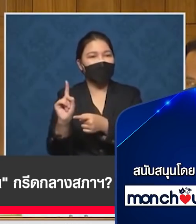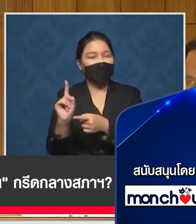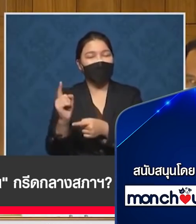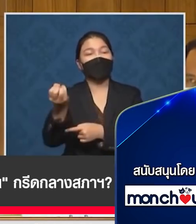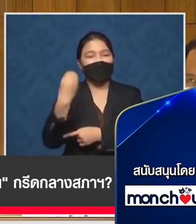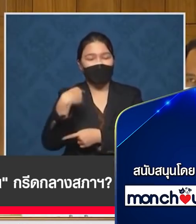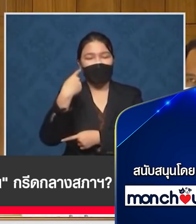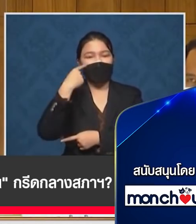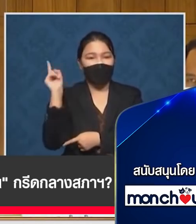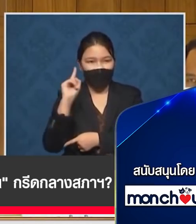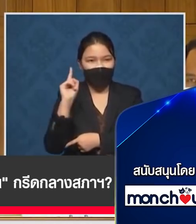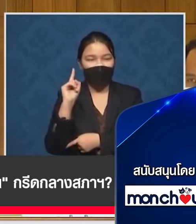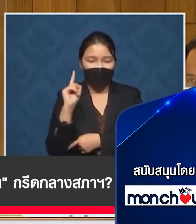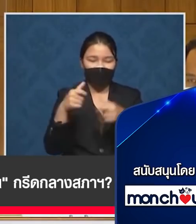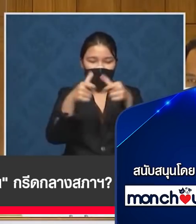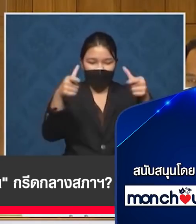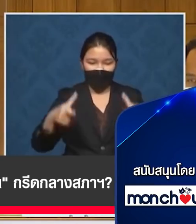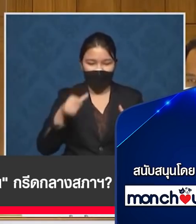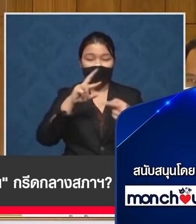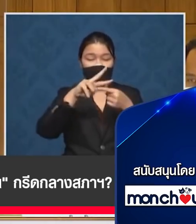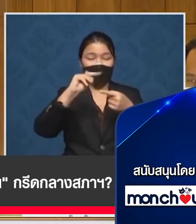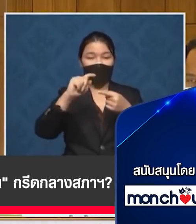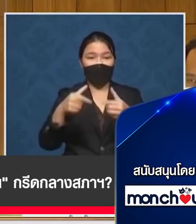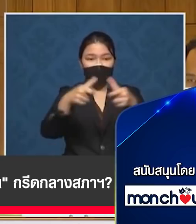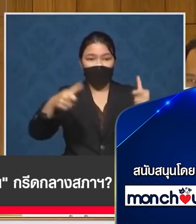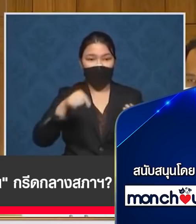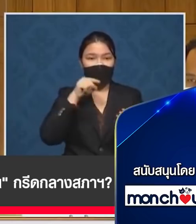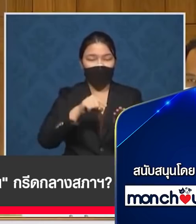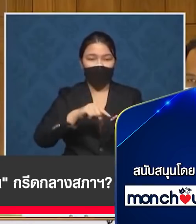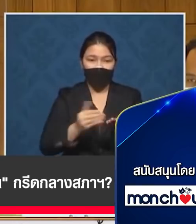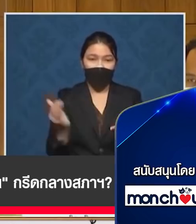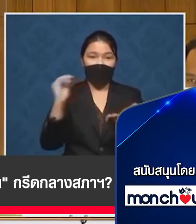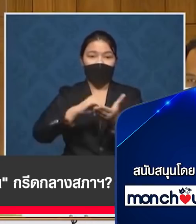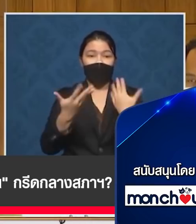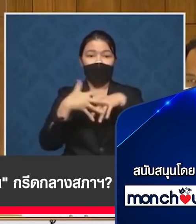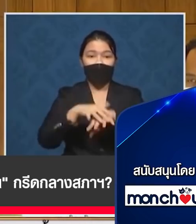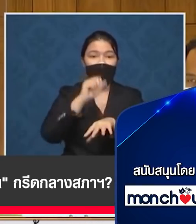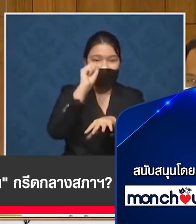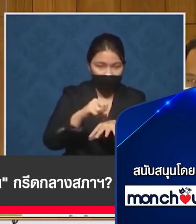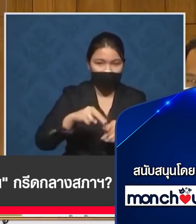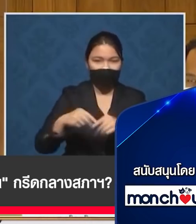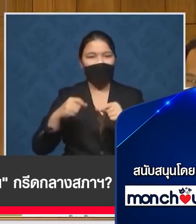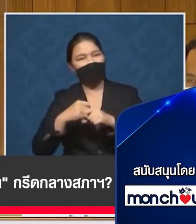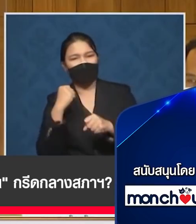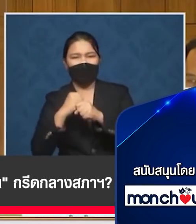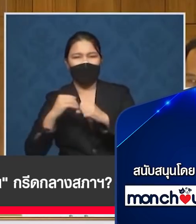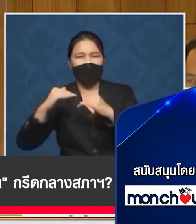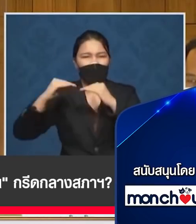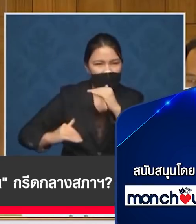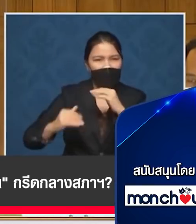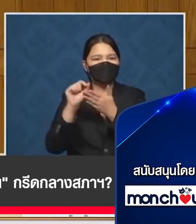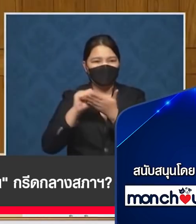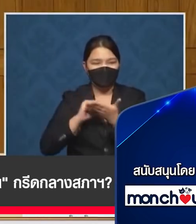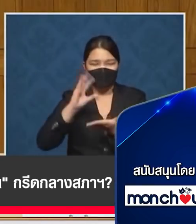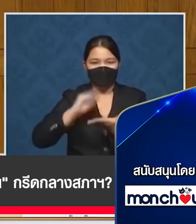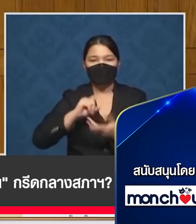าและอดีตเลขาธิการพรรคอนาคตใหม่ที่มีแนวคิดเรื่องระบอบการปกครองแบบสาธารณรัฐมาเป็นผู้นำเสนอความ